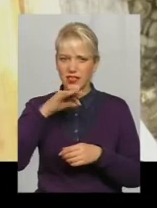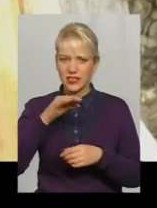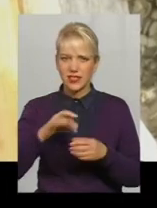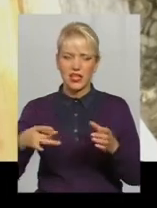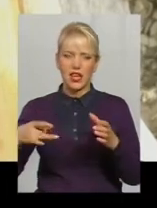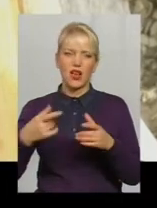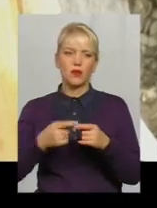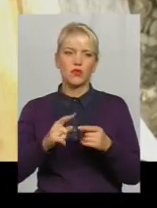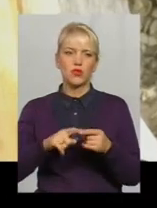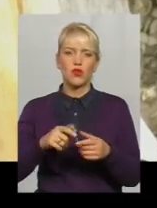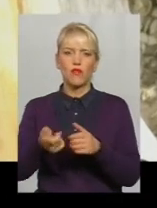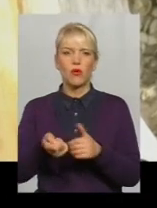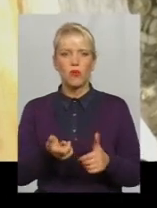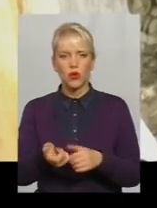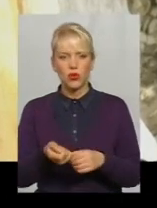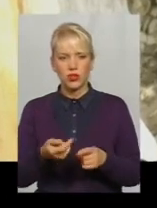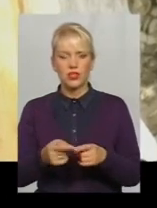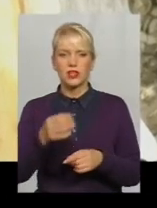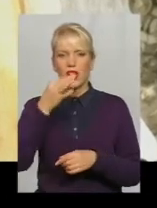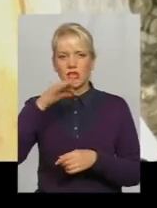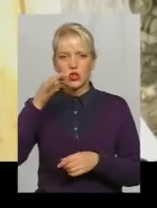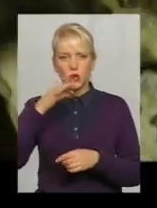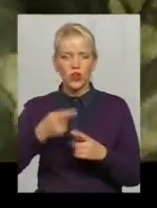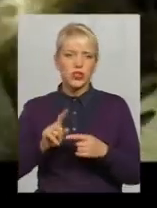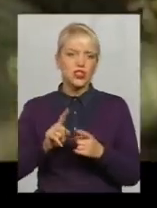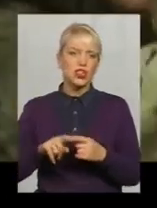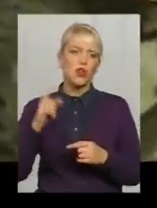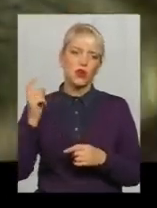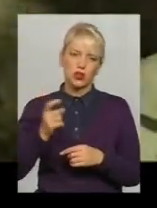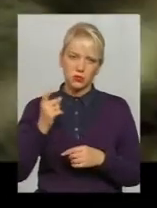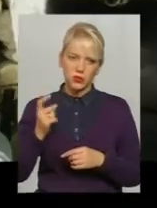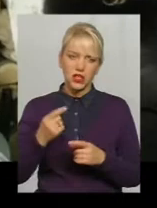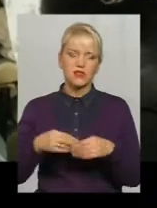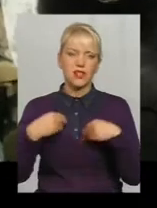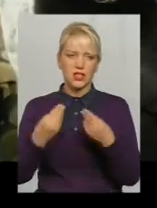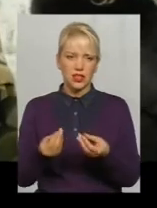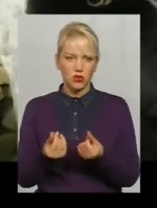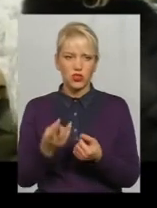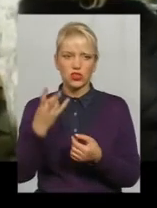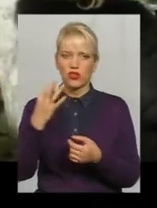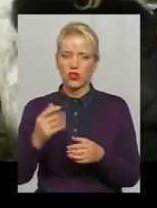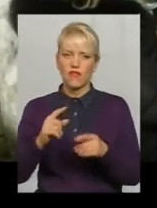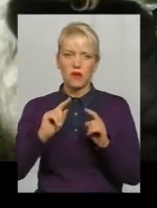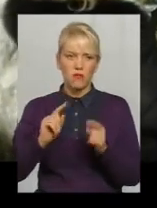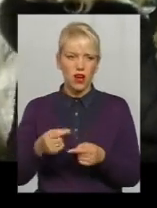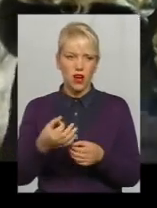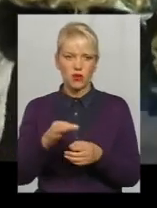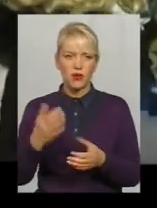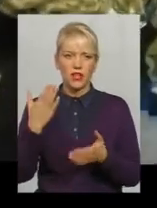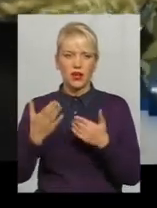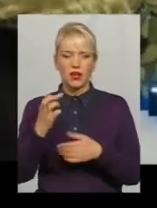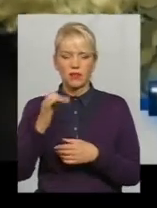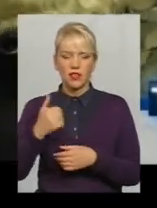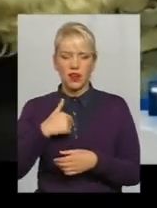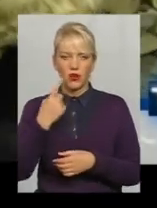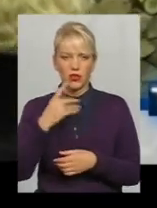і соняшник. Господарство дає прибутки, але ж і вимагає добрячої копійки. Якби я одна була і десь в шалаші, що нічого не